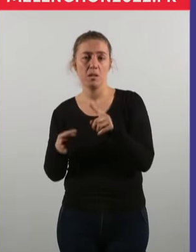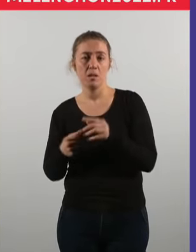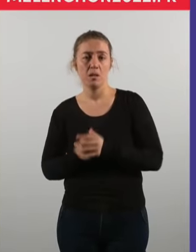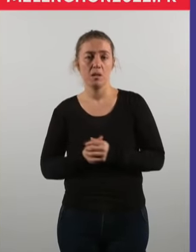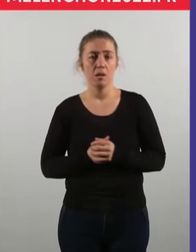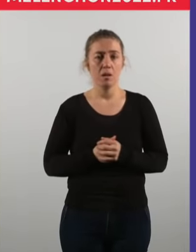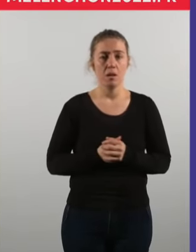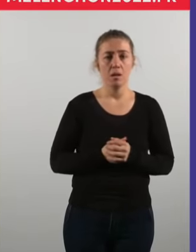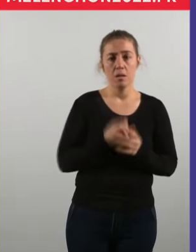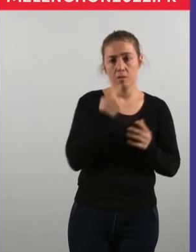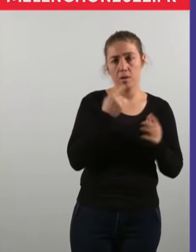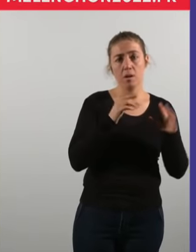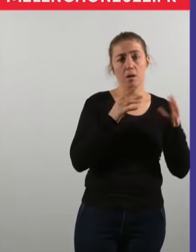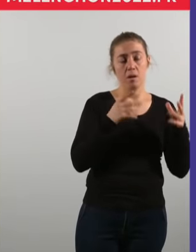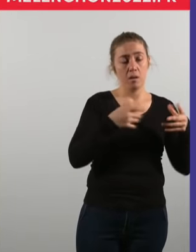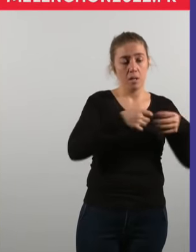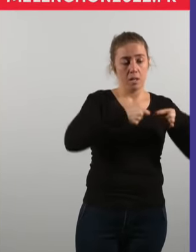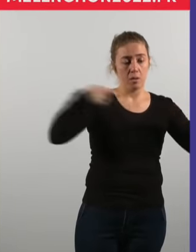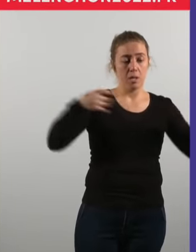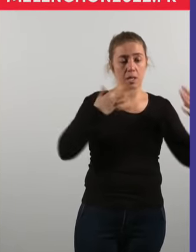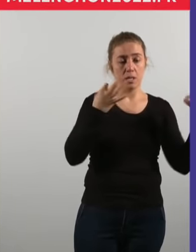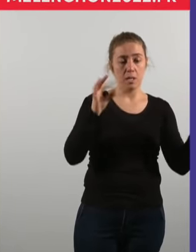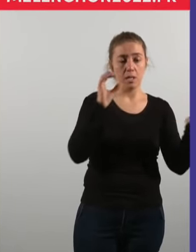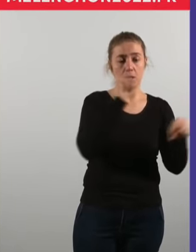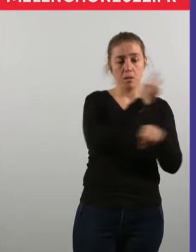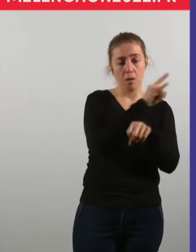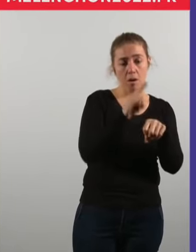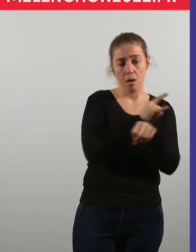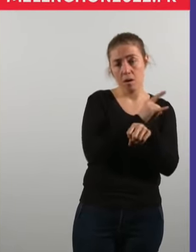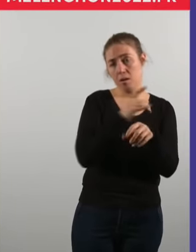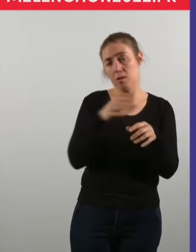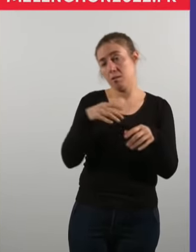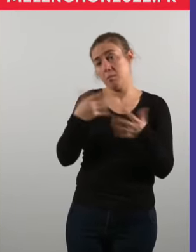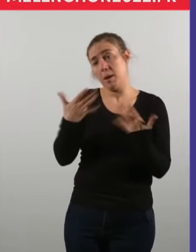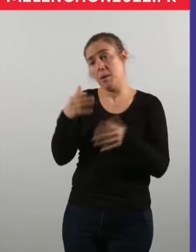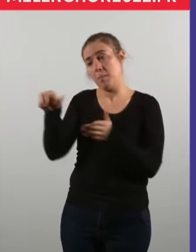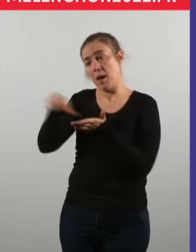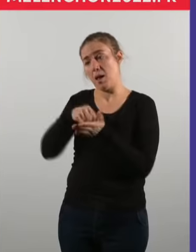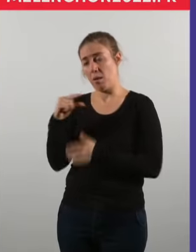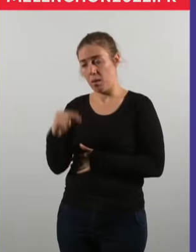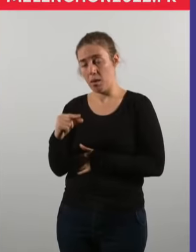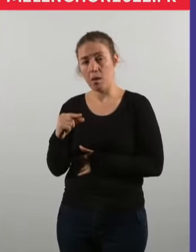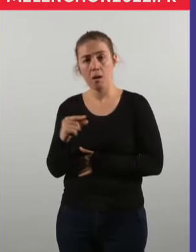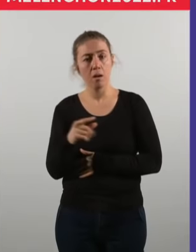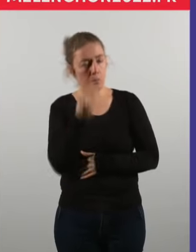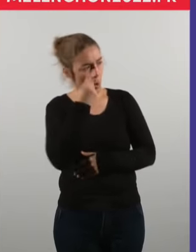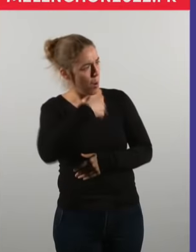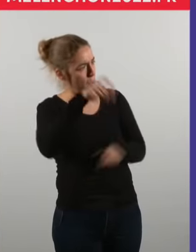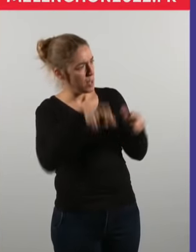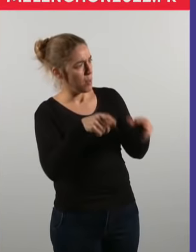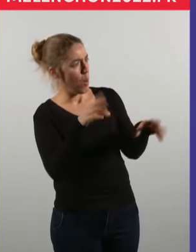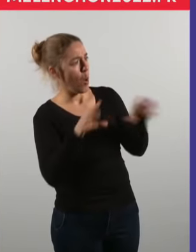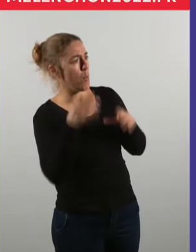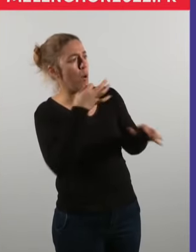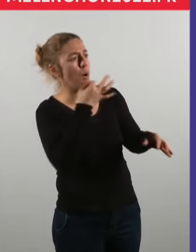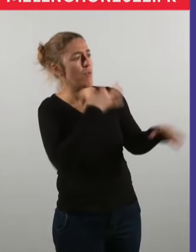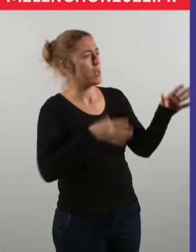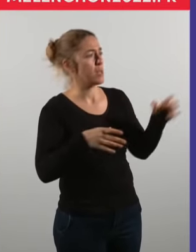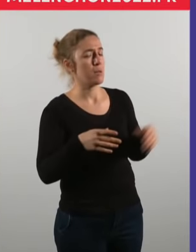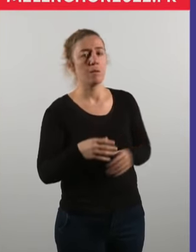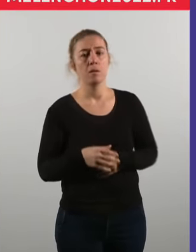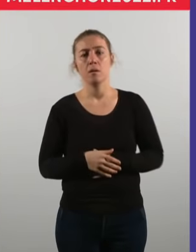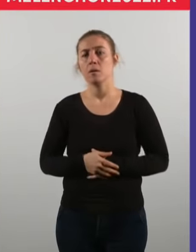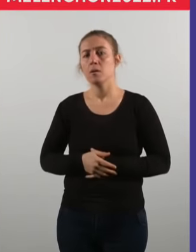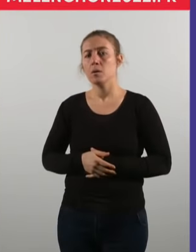4 ou 5 heures payées au SMIC, quoi. Vous diriez qu'ils sont exploités, ces gens-là? C'est l'évidence. Donc toi, t'es une travailleuse pauvre. Je suis une travailleuse pauvre. Mais on a